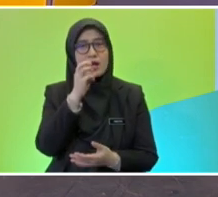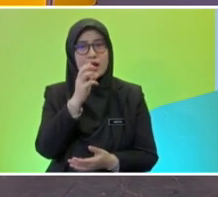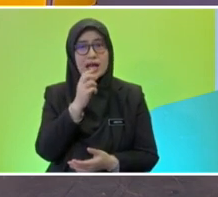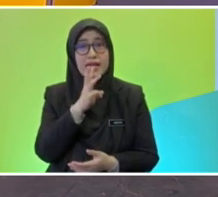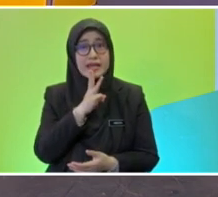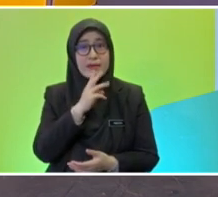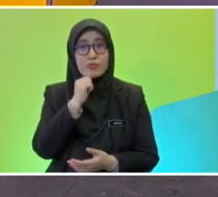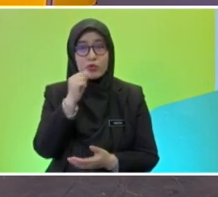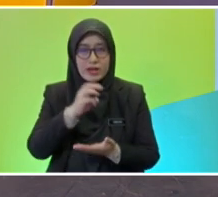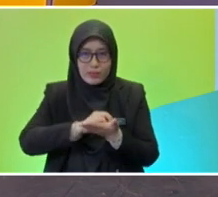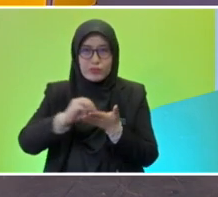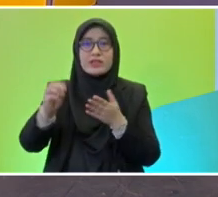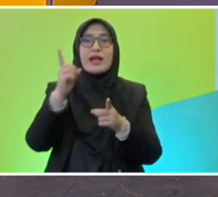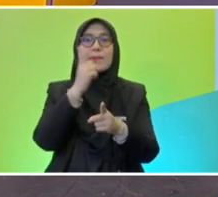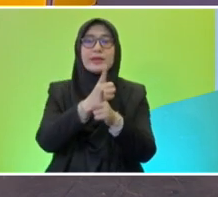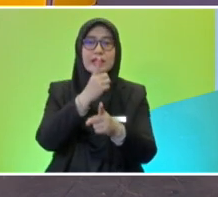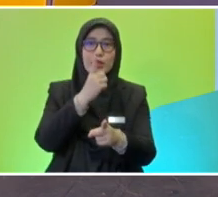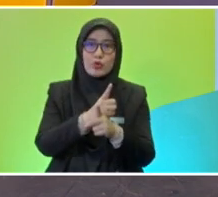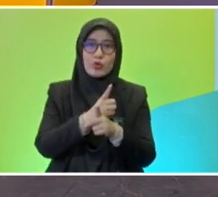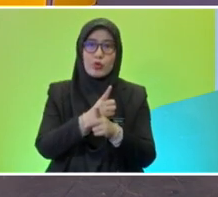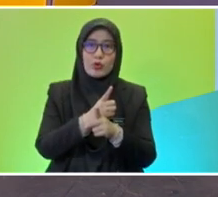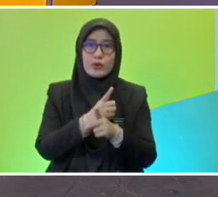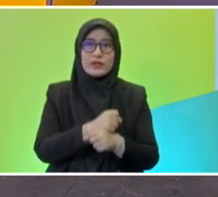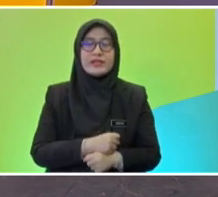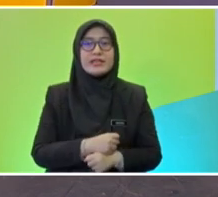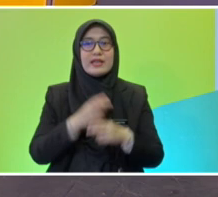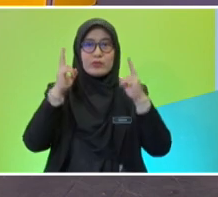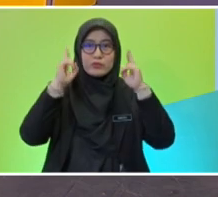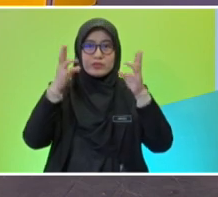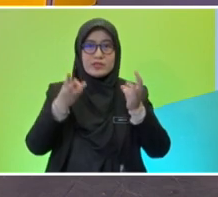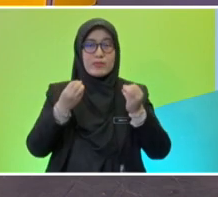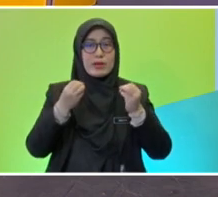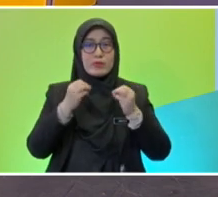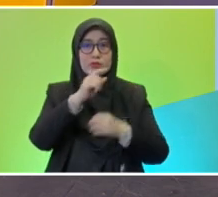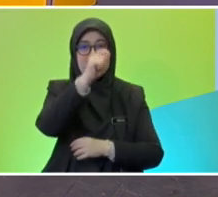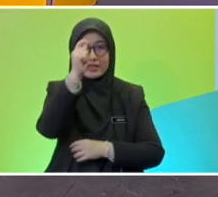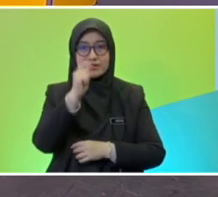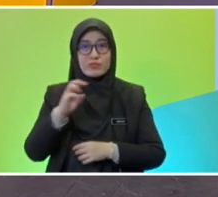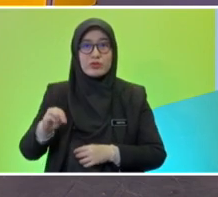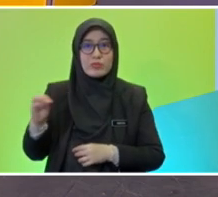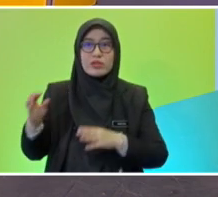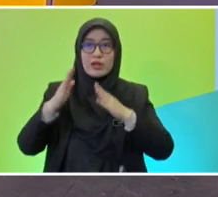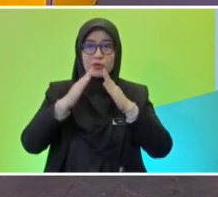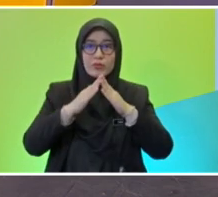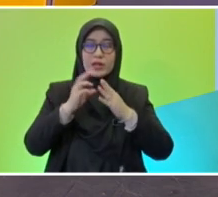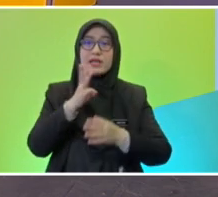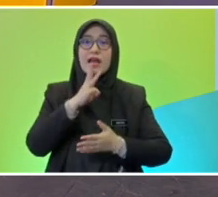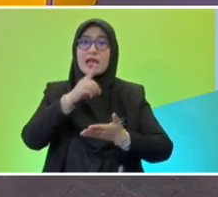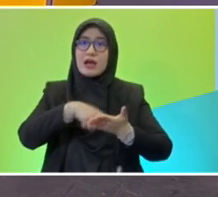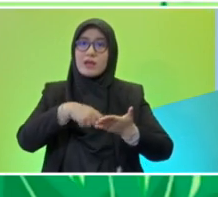deh hah susah datangnya juga pokoknya boneka Aduh maaf akhirnya apa wah ini